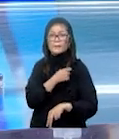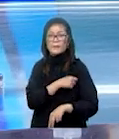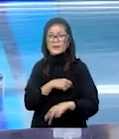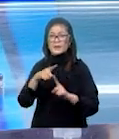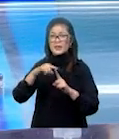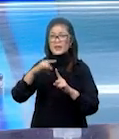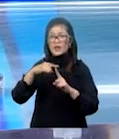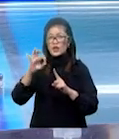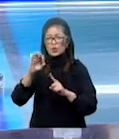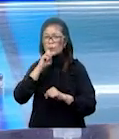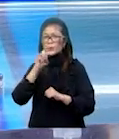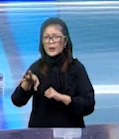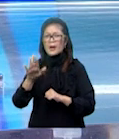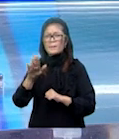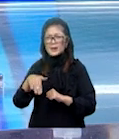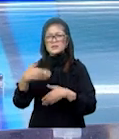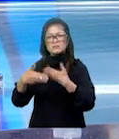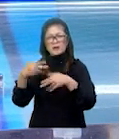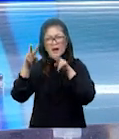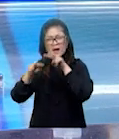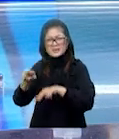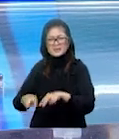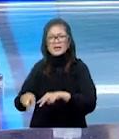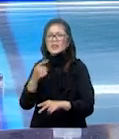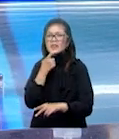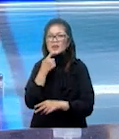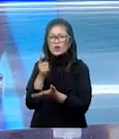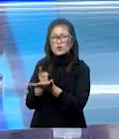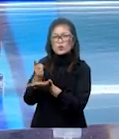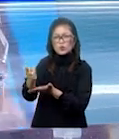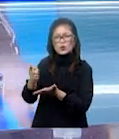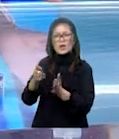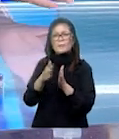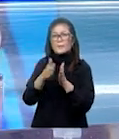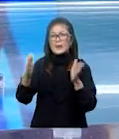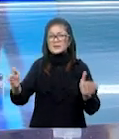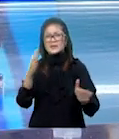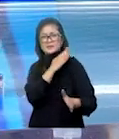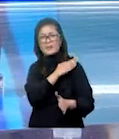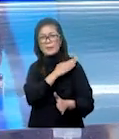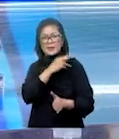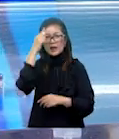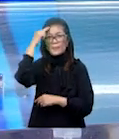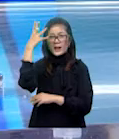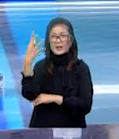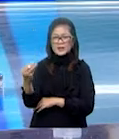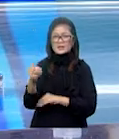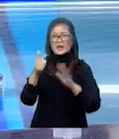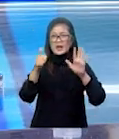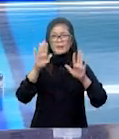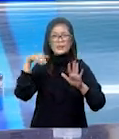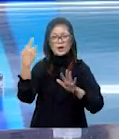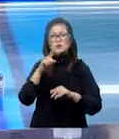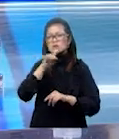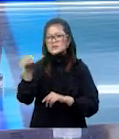Negeri Tito Karnavian menyebut pihaknya masih melakukan kajian komprehensif mengenai tuntutan perpanjangan masa jabatan Kepala Desa dari 6